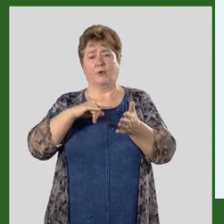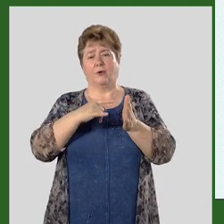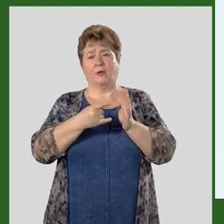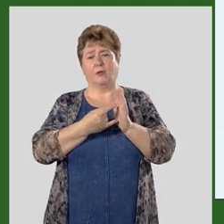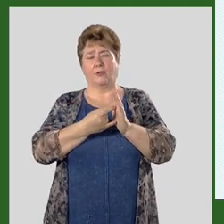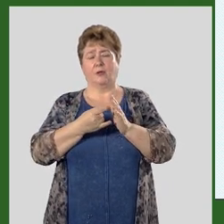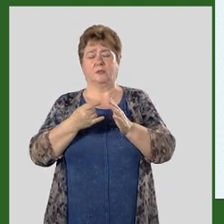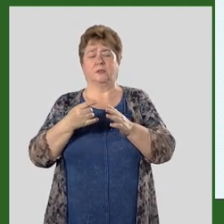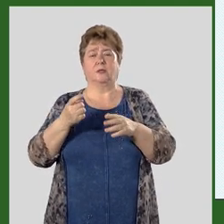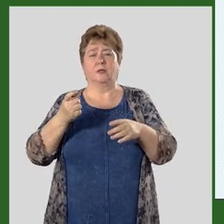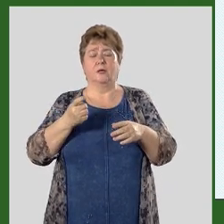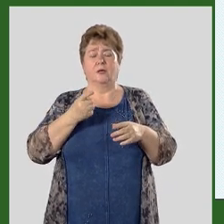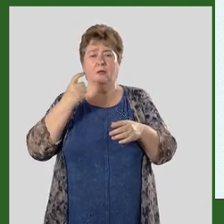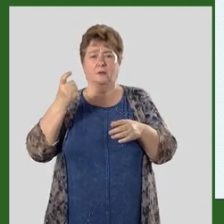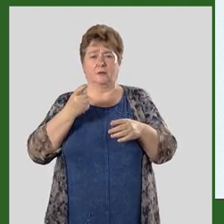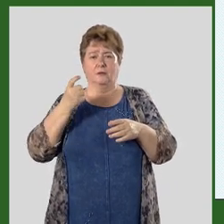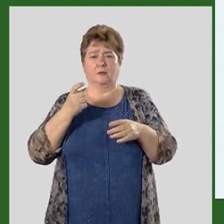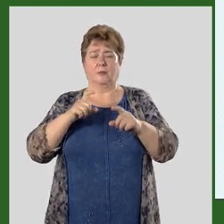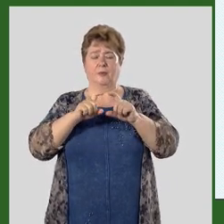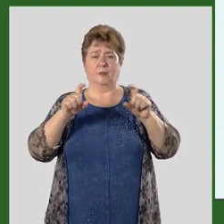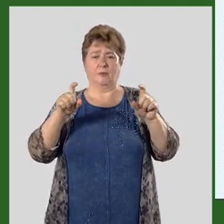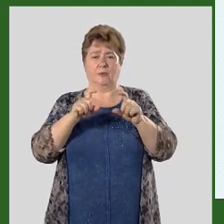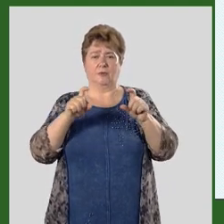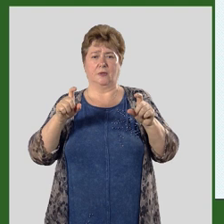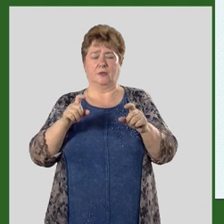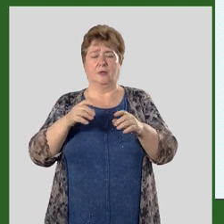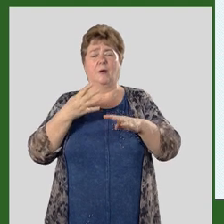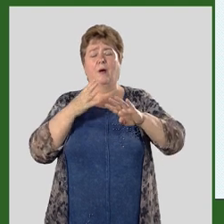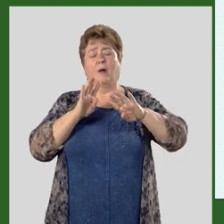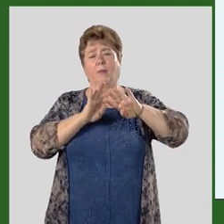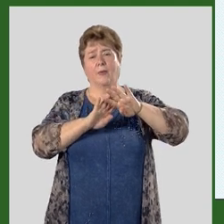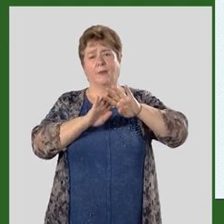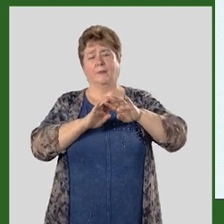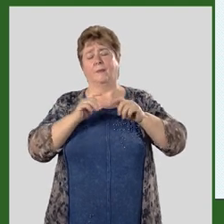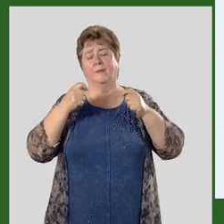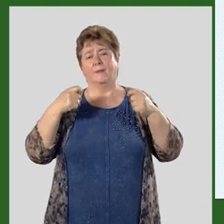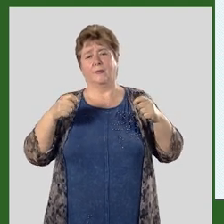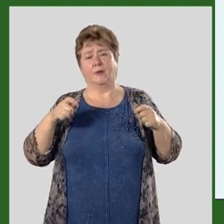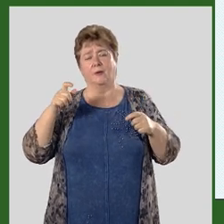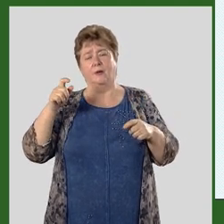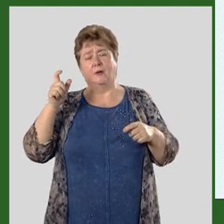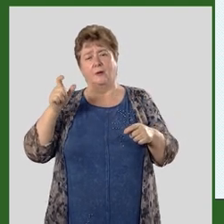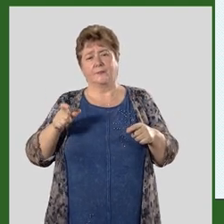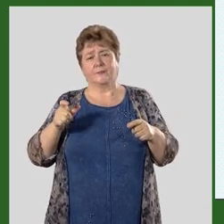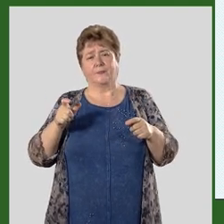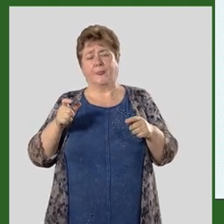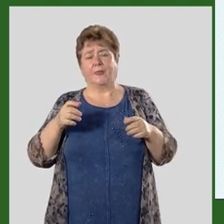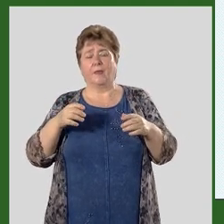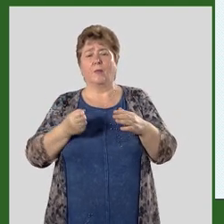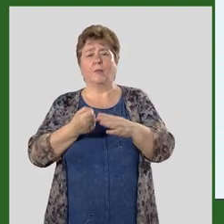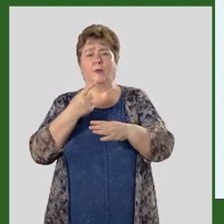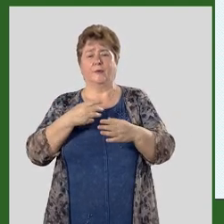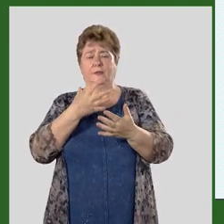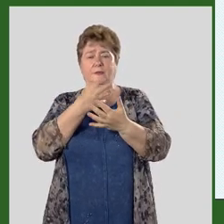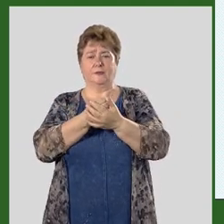владельцы крестьянского хозяйства, предприятий, банкиры, бизнесмены. Появилась частная